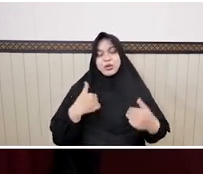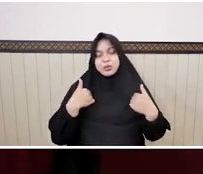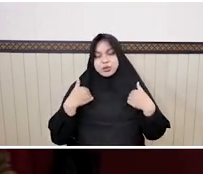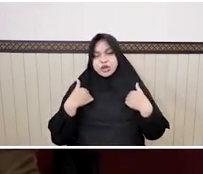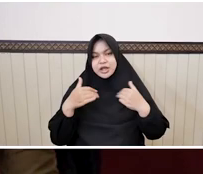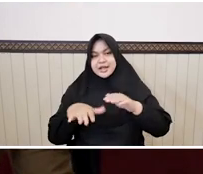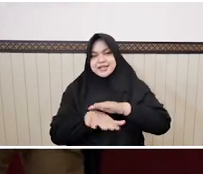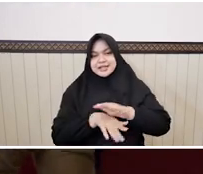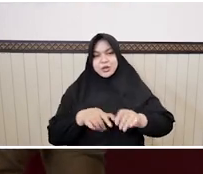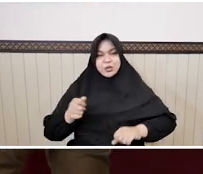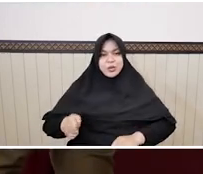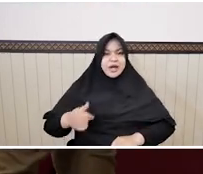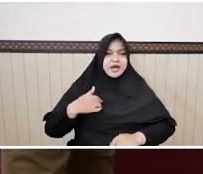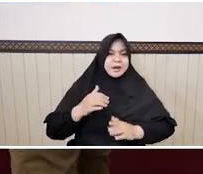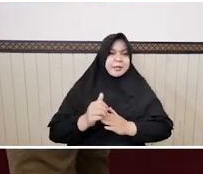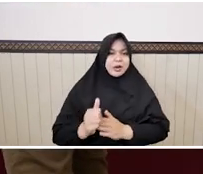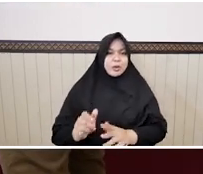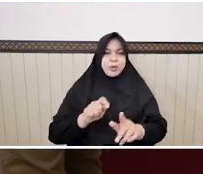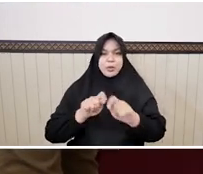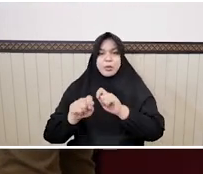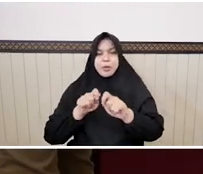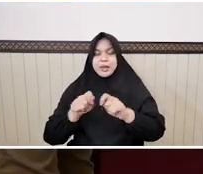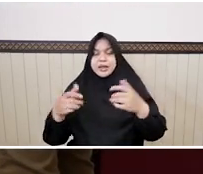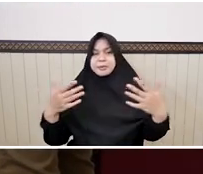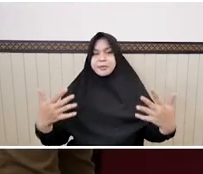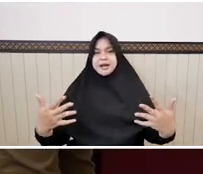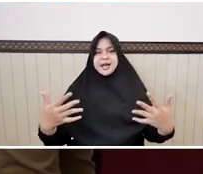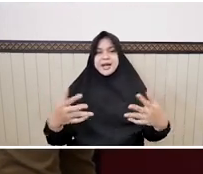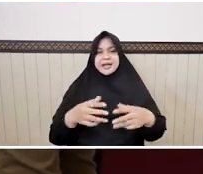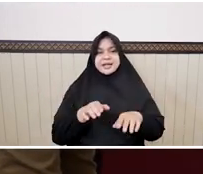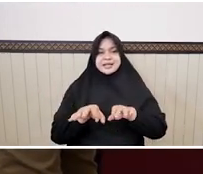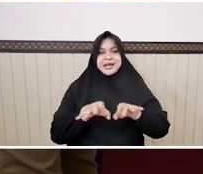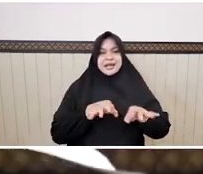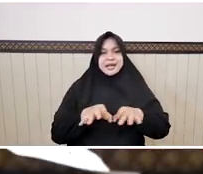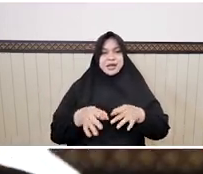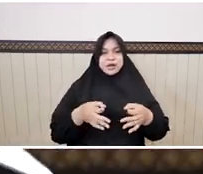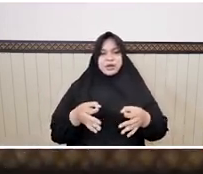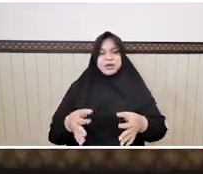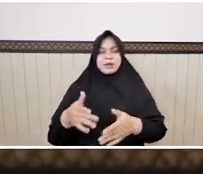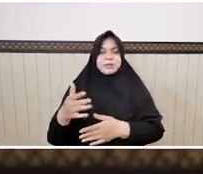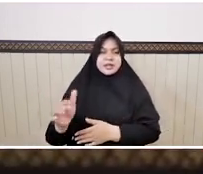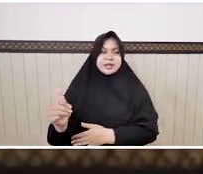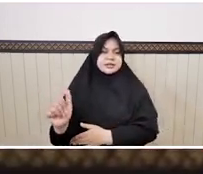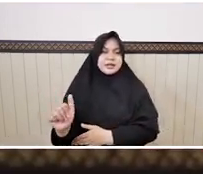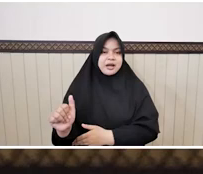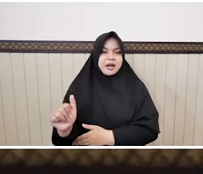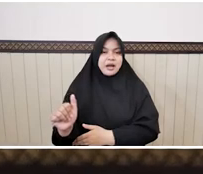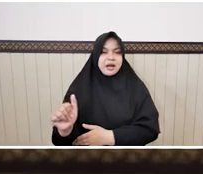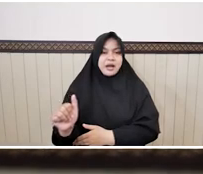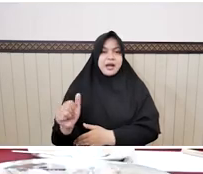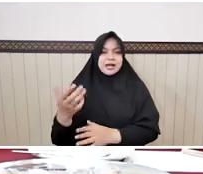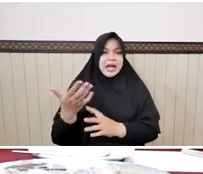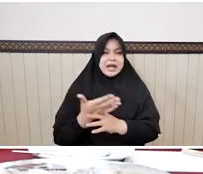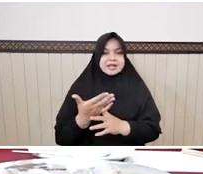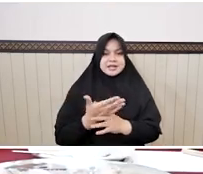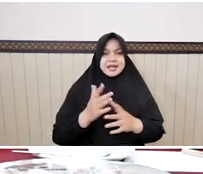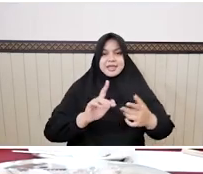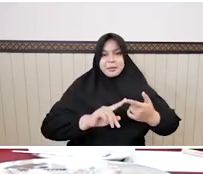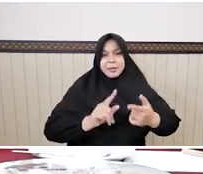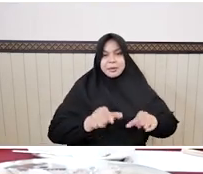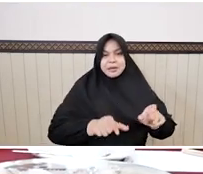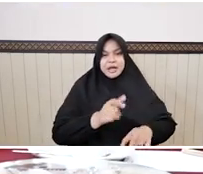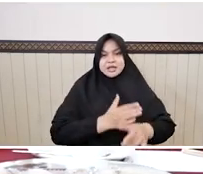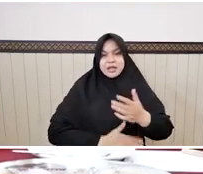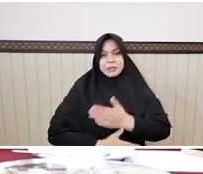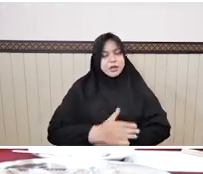kok ada pedoman untuk membuat Bagaimana kemudian sarana-prasarana itu bisa diakses oleh kawan-kawan